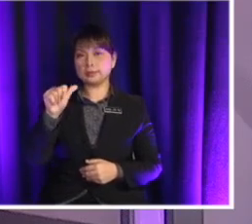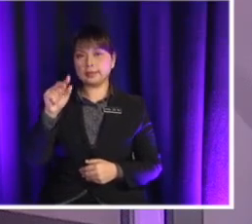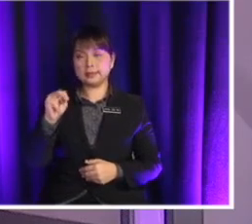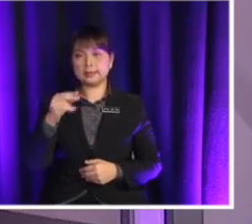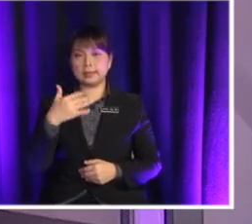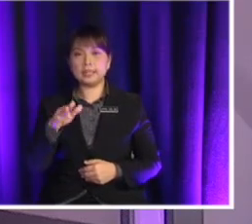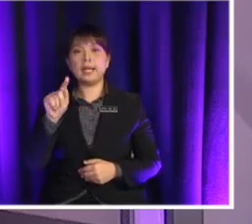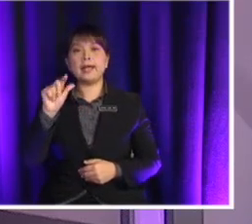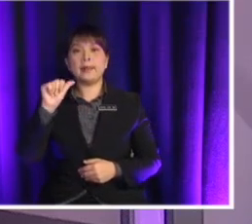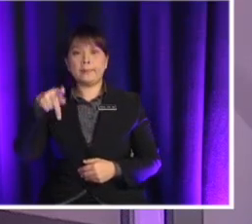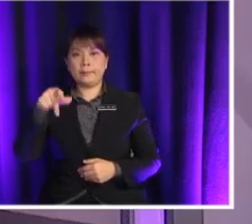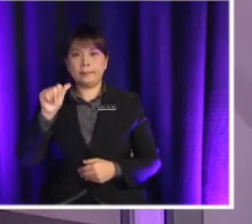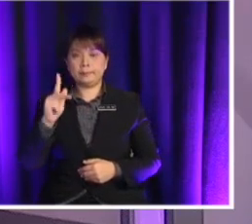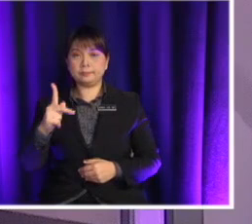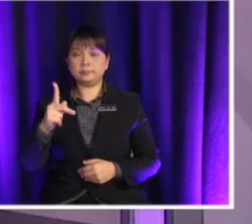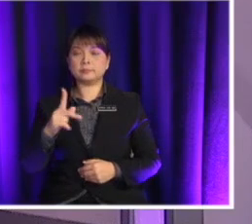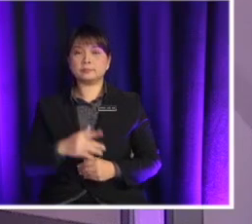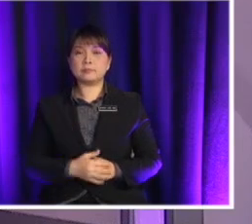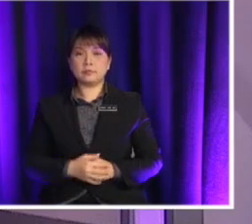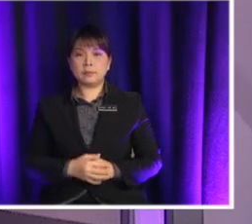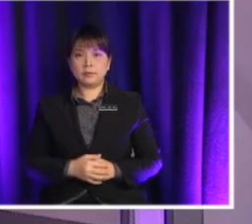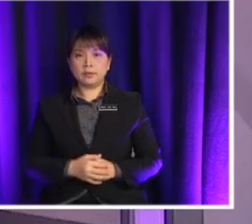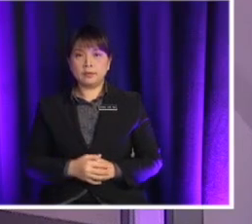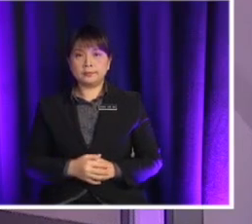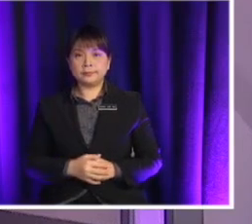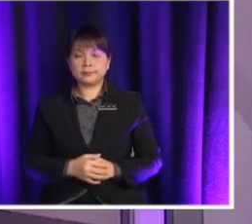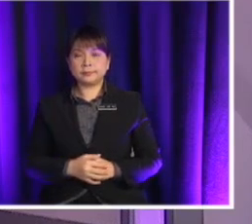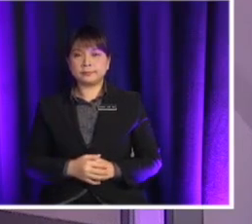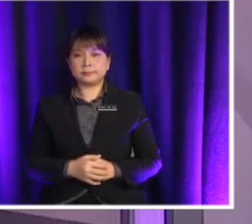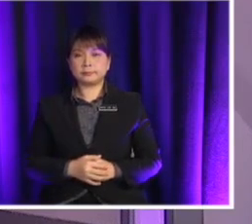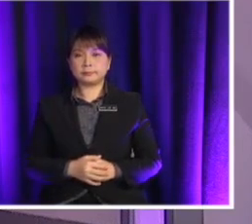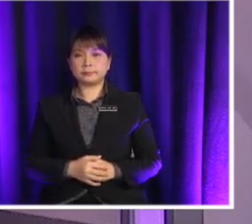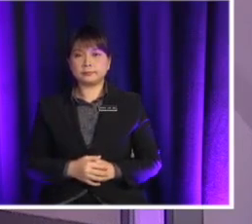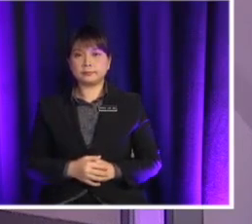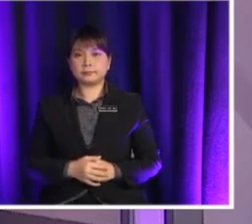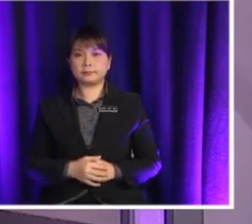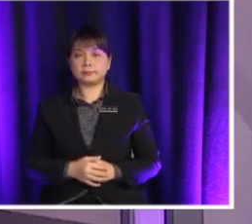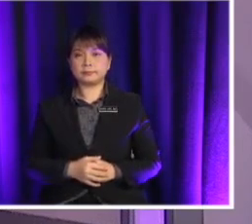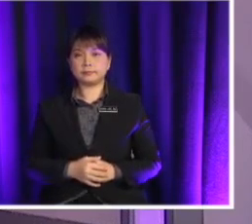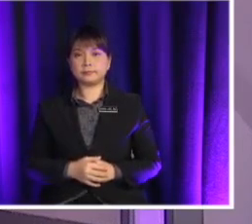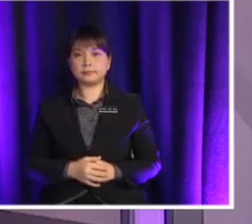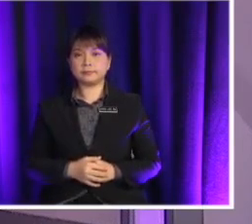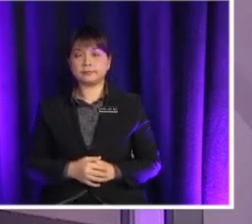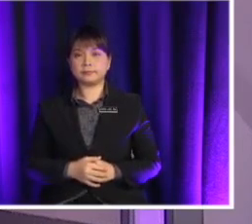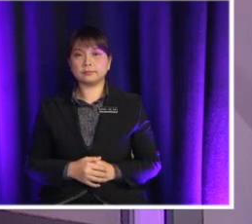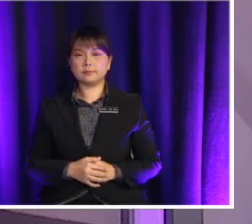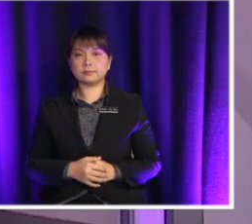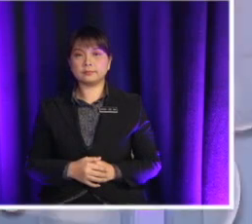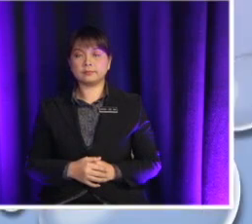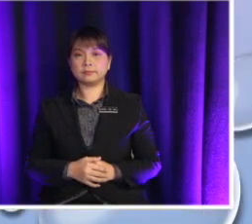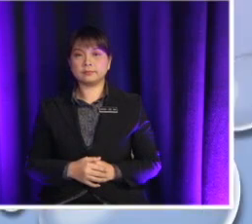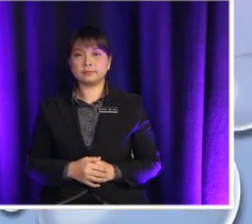sebenarnya dia lebih daripada voltan lutut. Maksudnya kita mesti dapat voltan lebih daripada 0.7